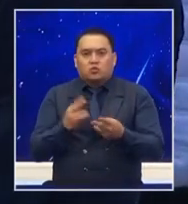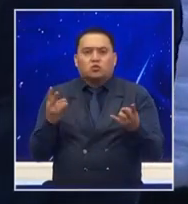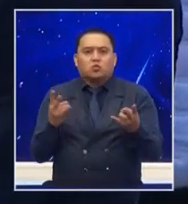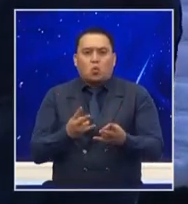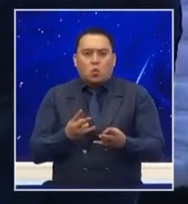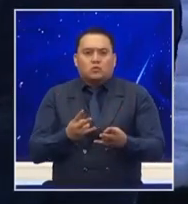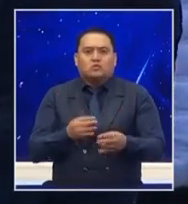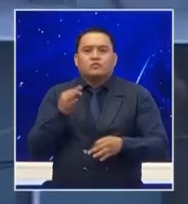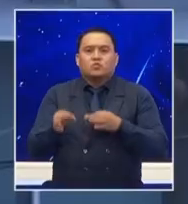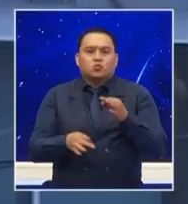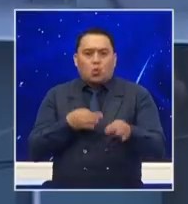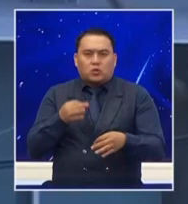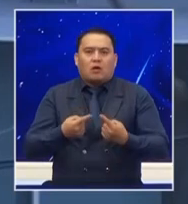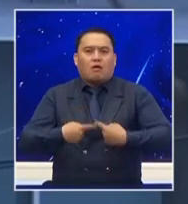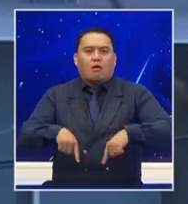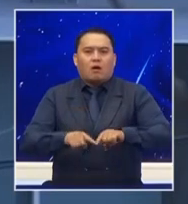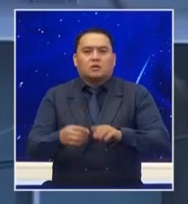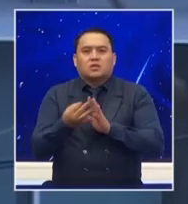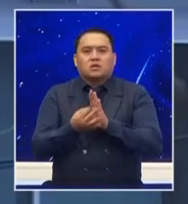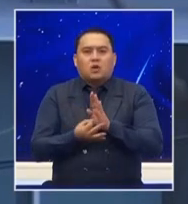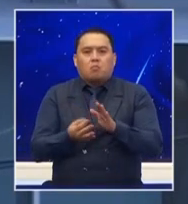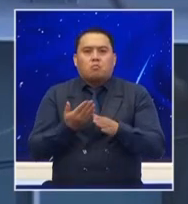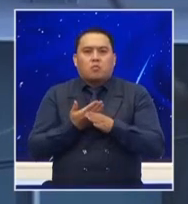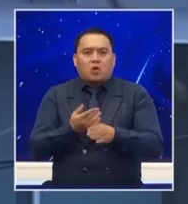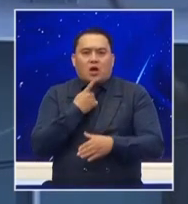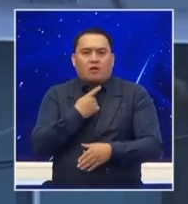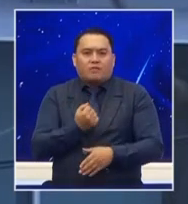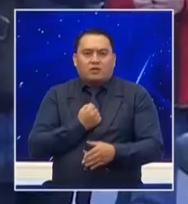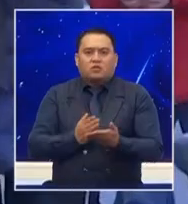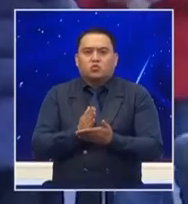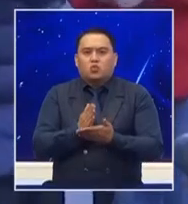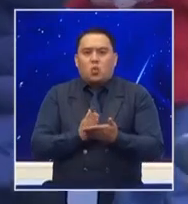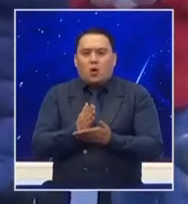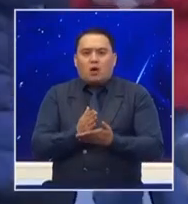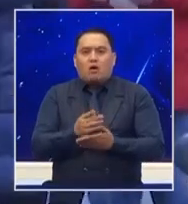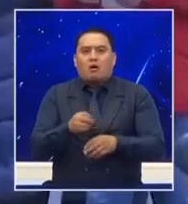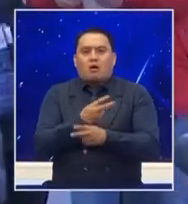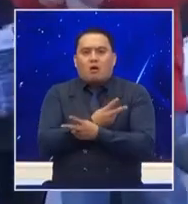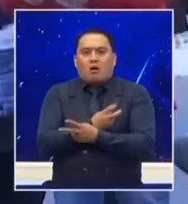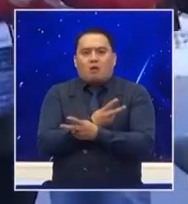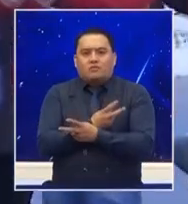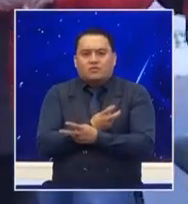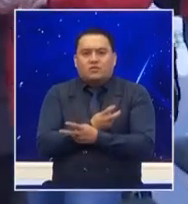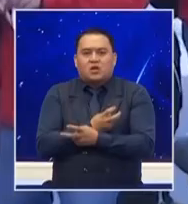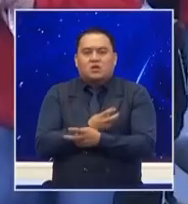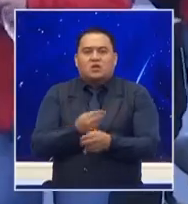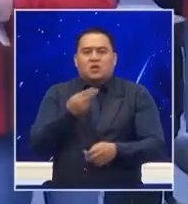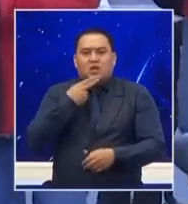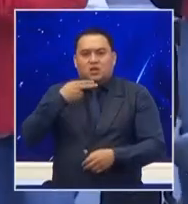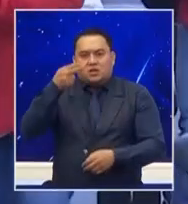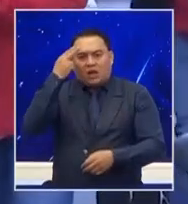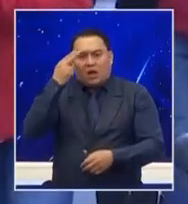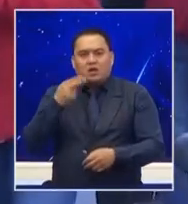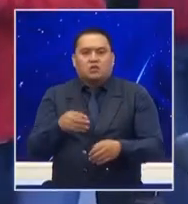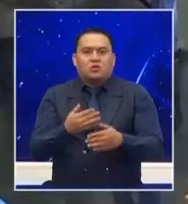не менее суток. Организовать тестирование помогают военнослужащие. Австрия идет по стопам своего южного соседа Италии,